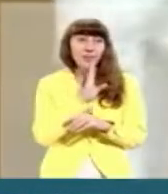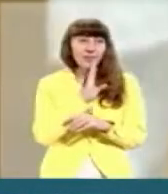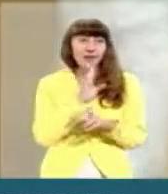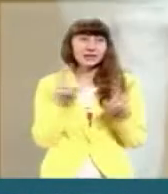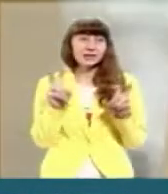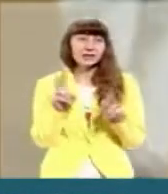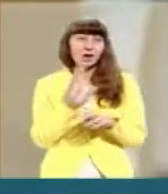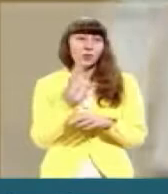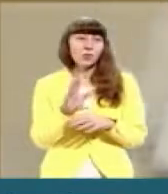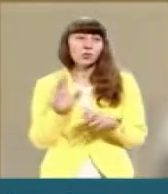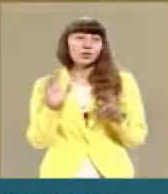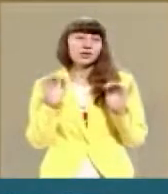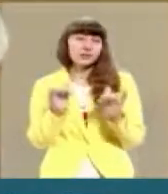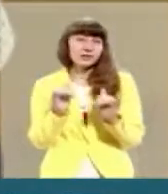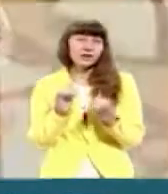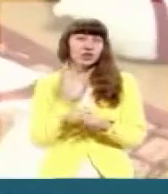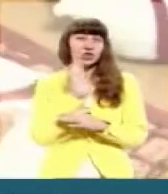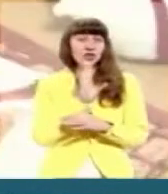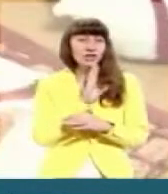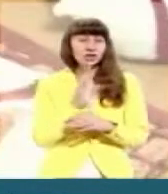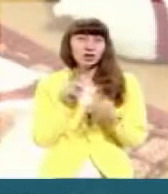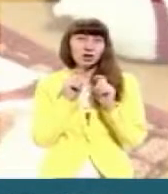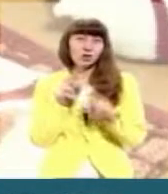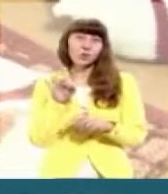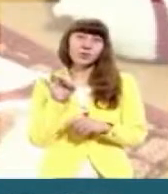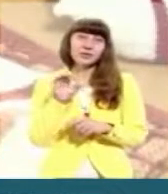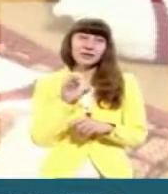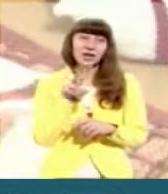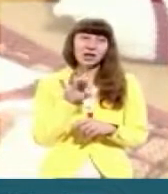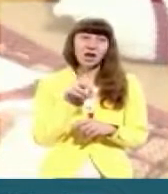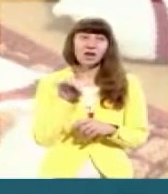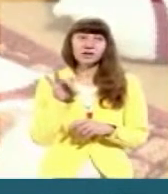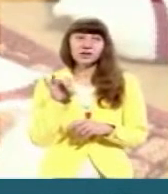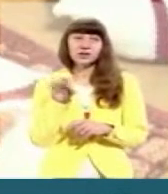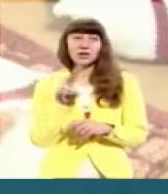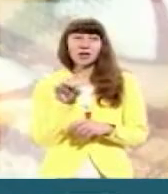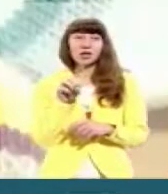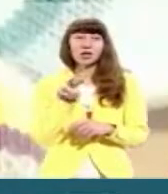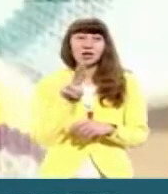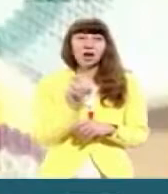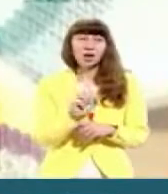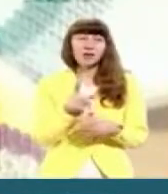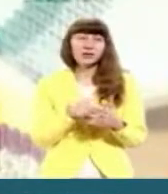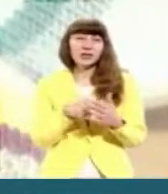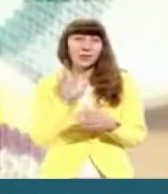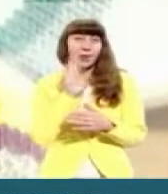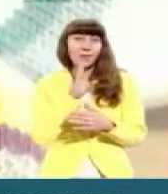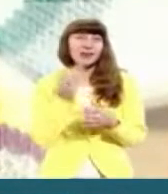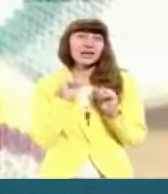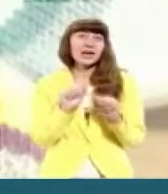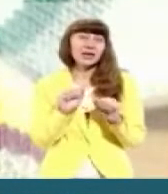Этот статус будет присваиваться женщинам, награжденным подвесками Кымыс-Алка, Алтын-Алка или ранее получившим звание